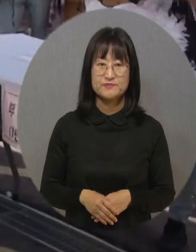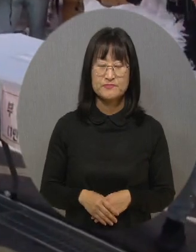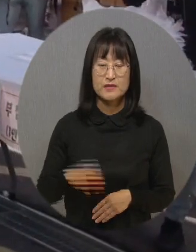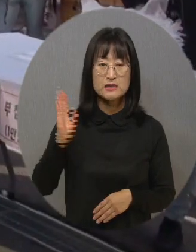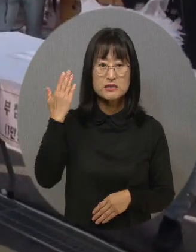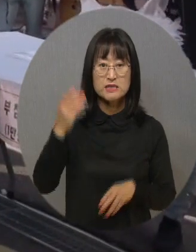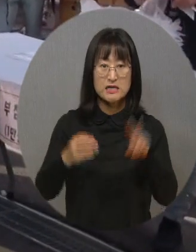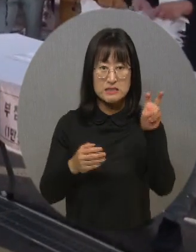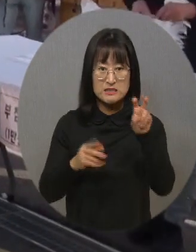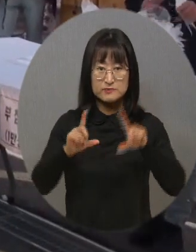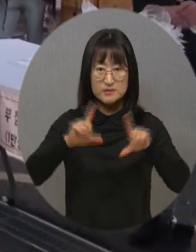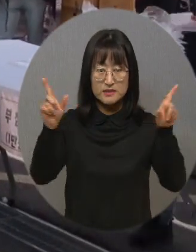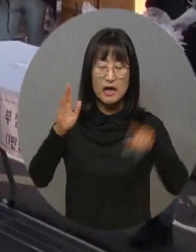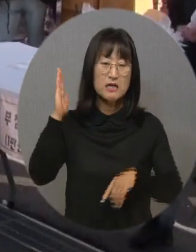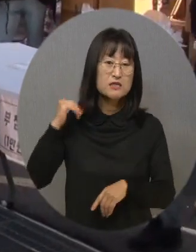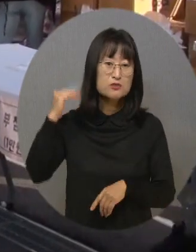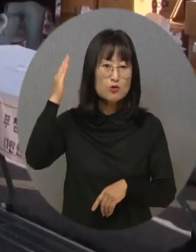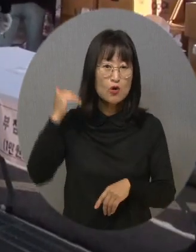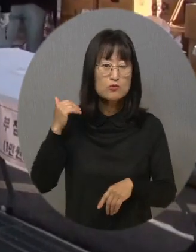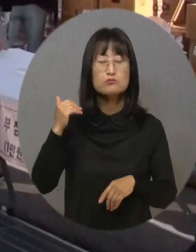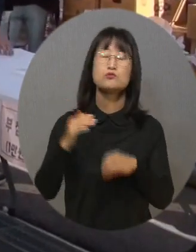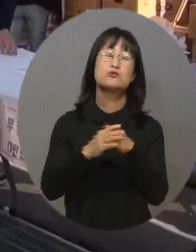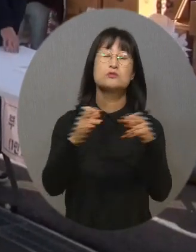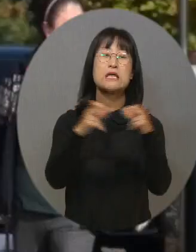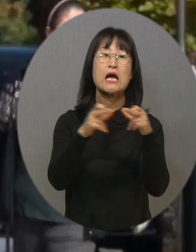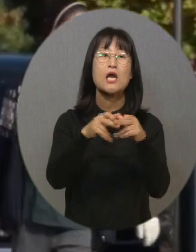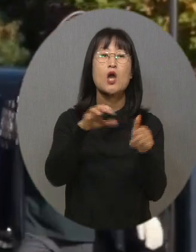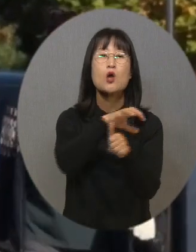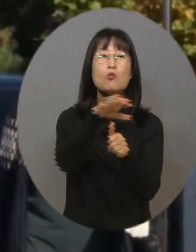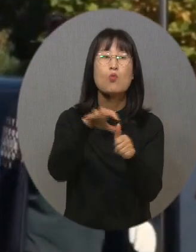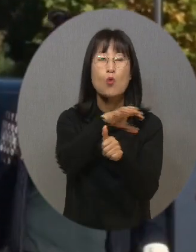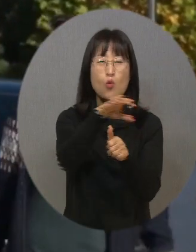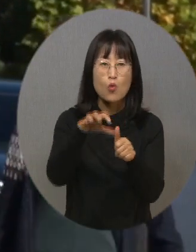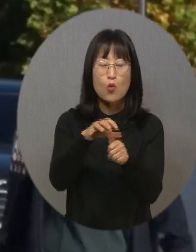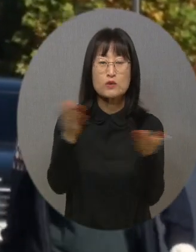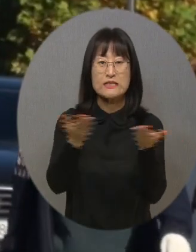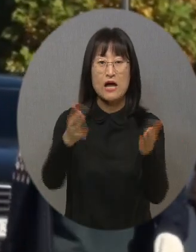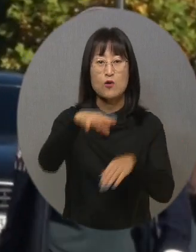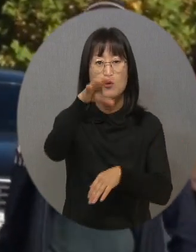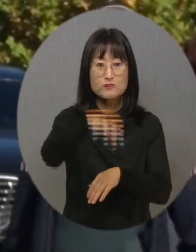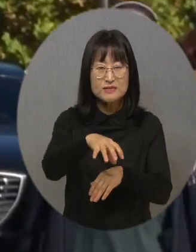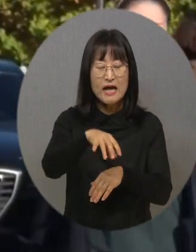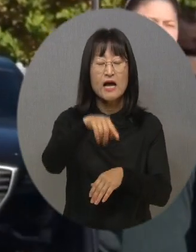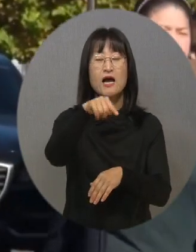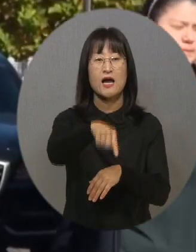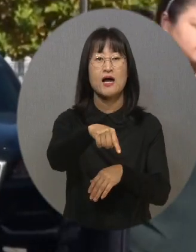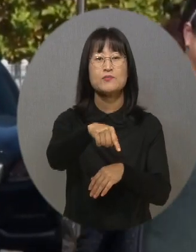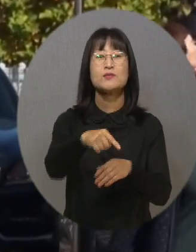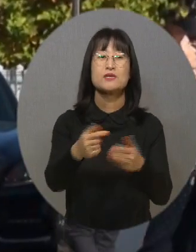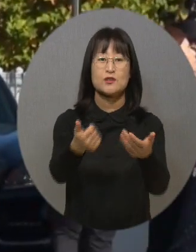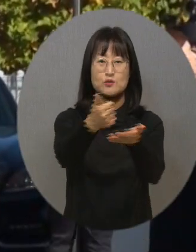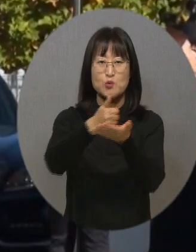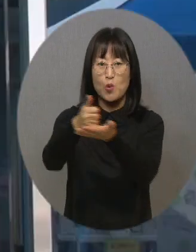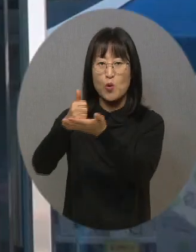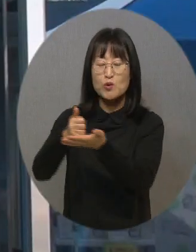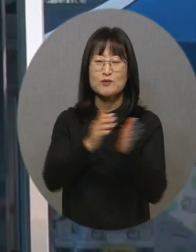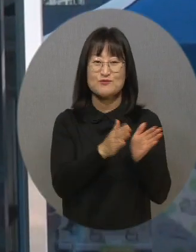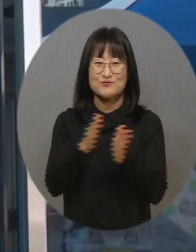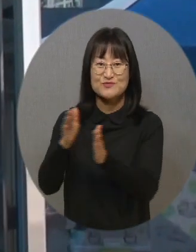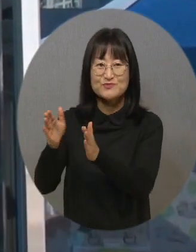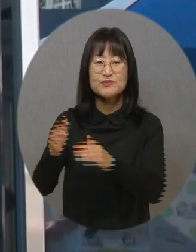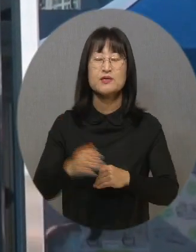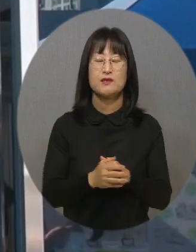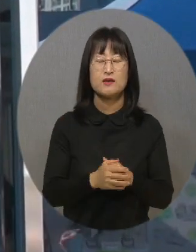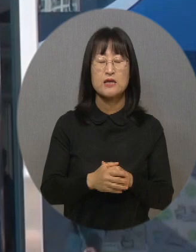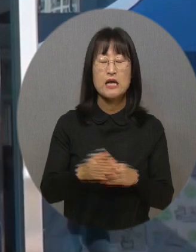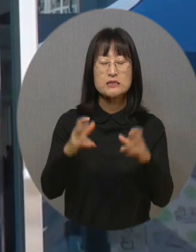지난 20일 의정부 장애인 보호작업장 솔비터 앞마당은 손님 맞이 준비가 한창입니다. 의정부